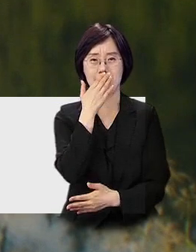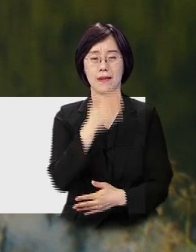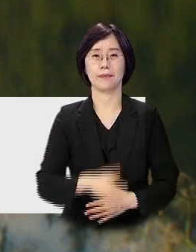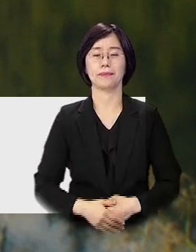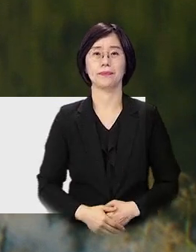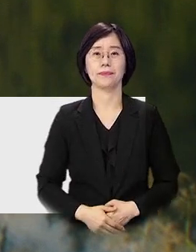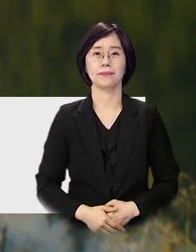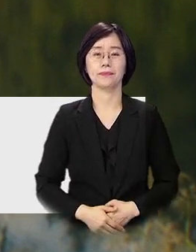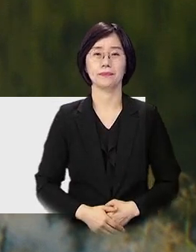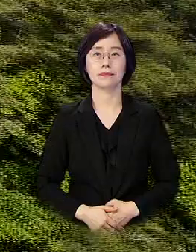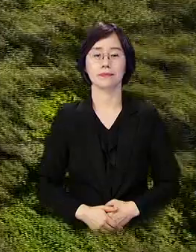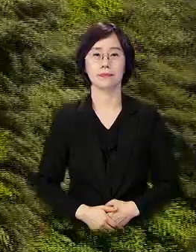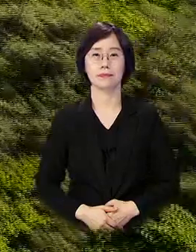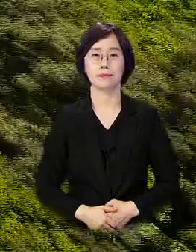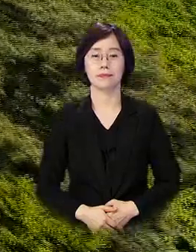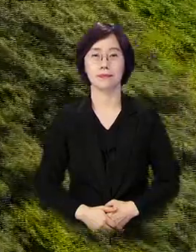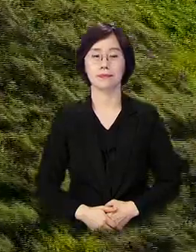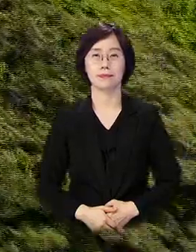보도입니다